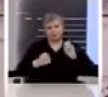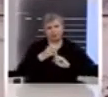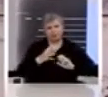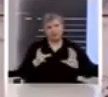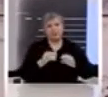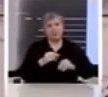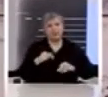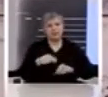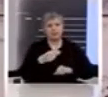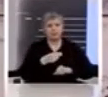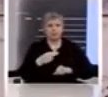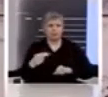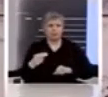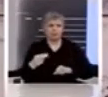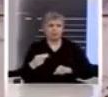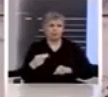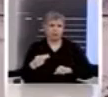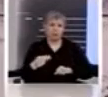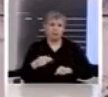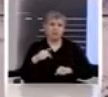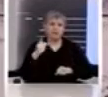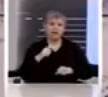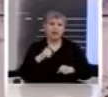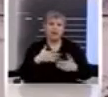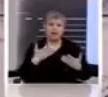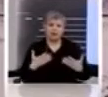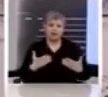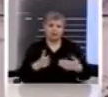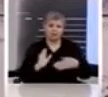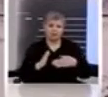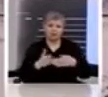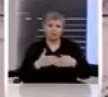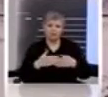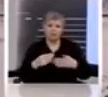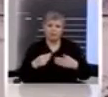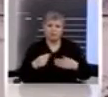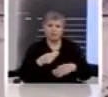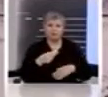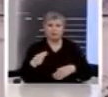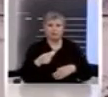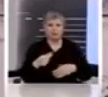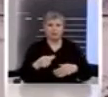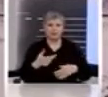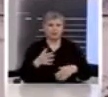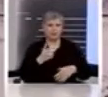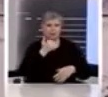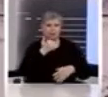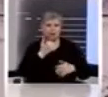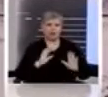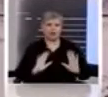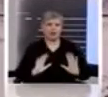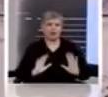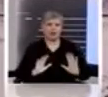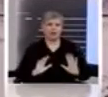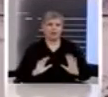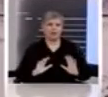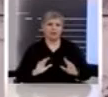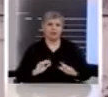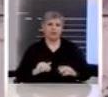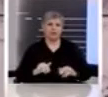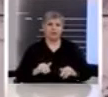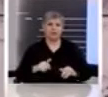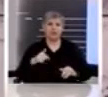υπόθεση κλείνει με έναν τρόπο που δεν θα έπρεπε να κλείσει. Διότι είναι προφανές ότι δεν πρέπει